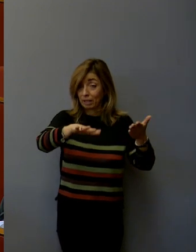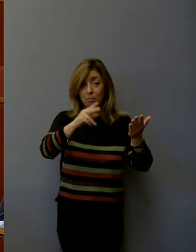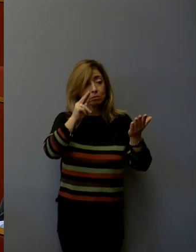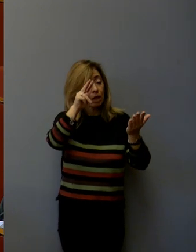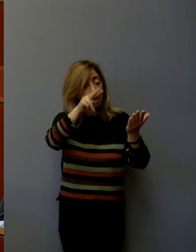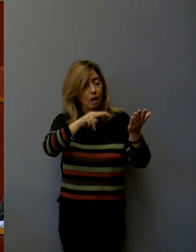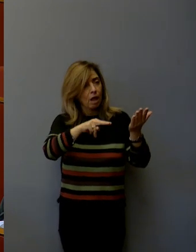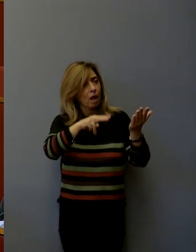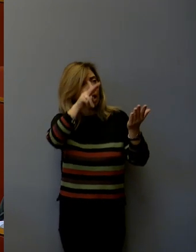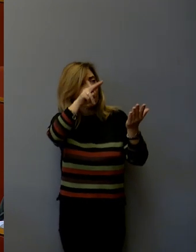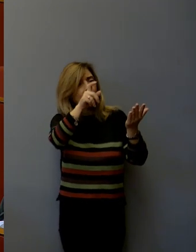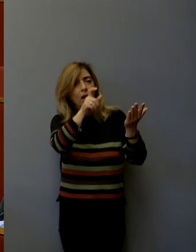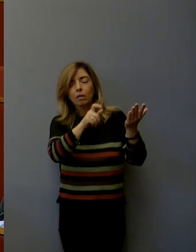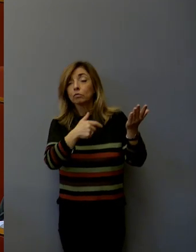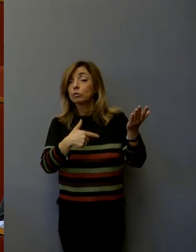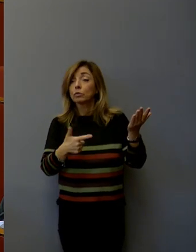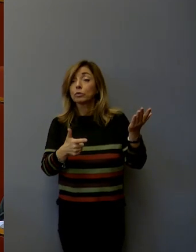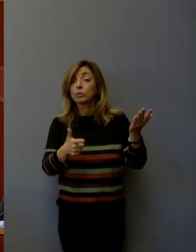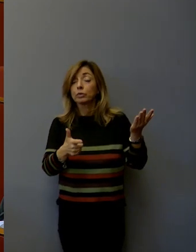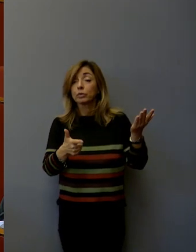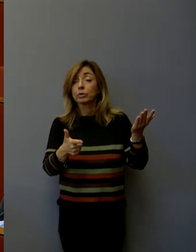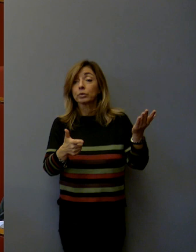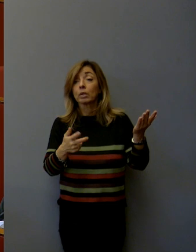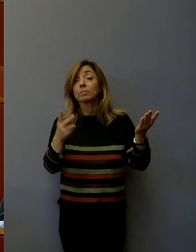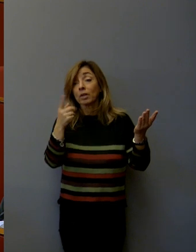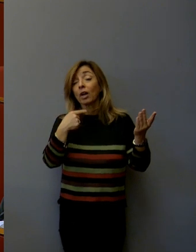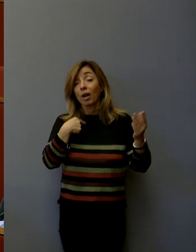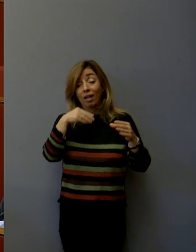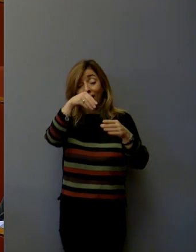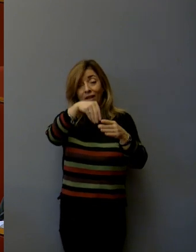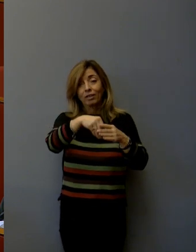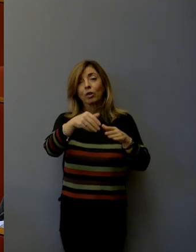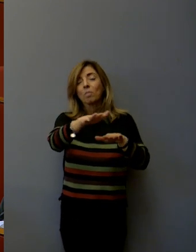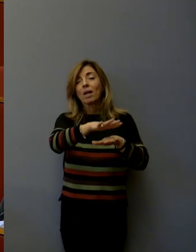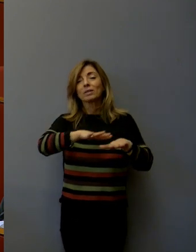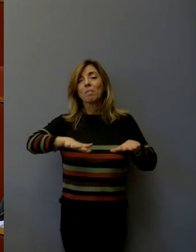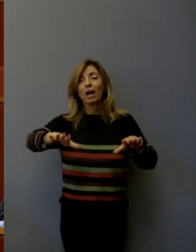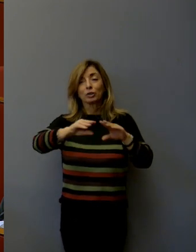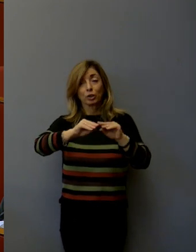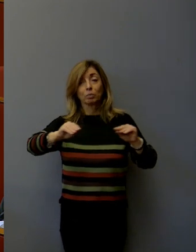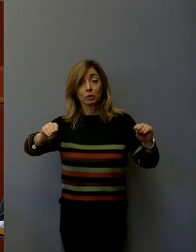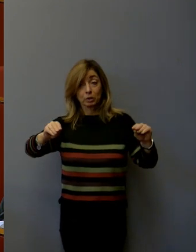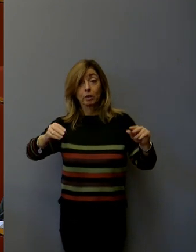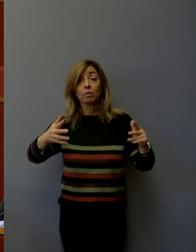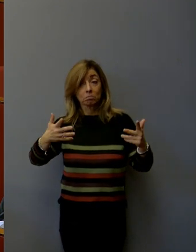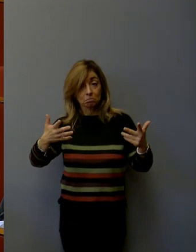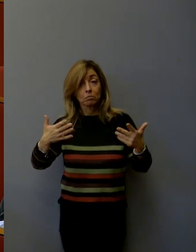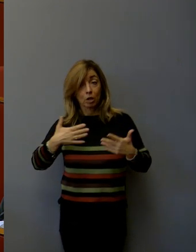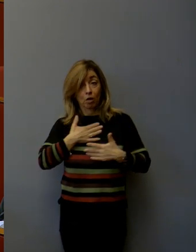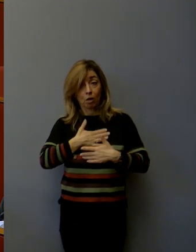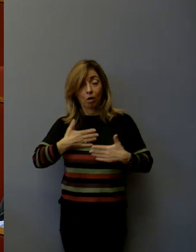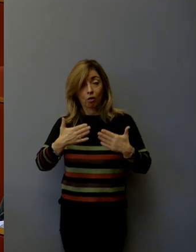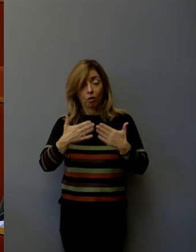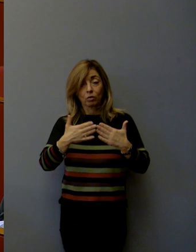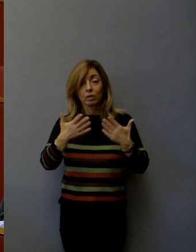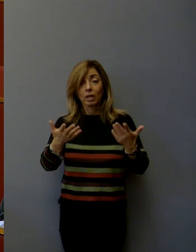io sarei felicissimo di uno spazio espositivo lì Purché sia supportato lo spazio espositivo dove